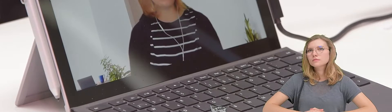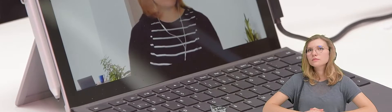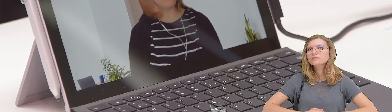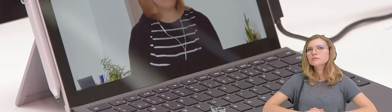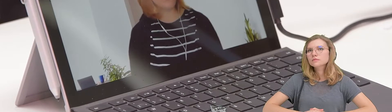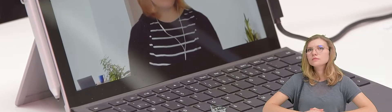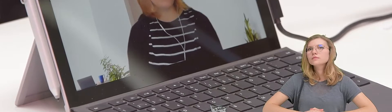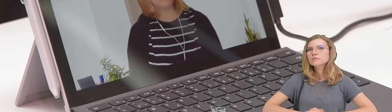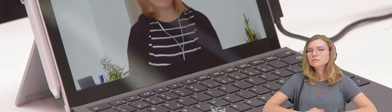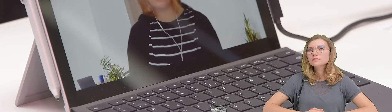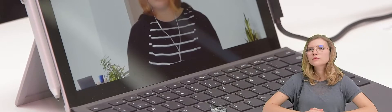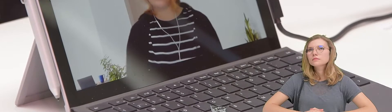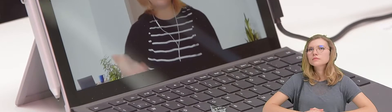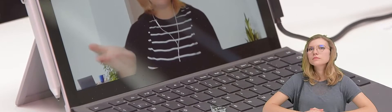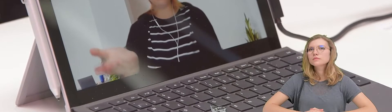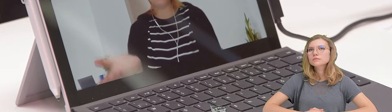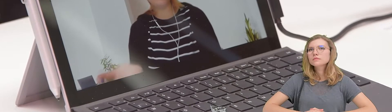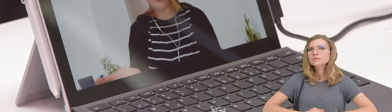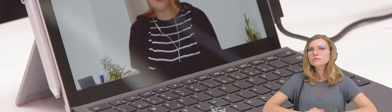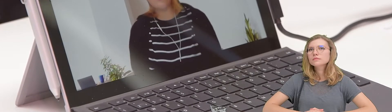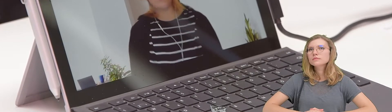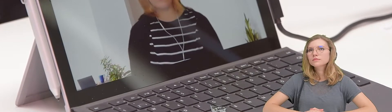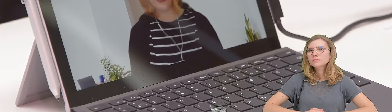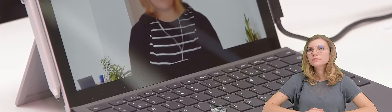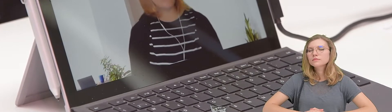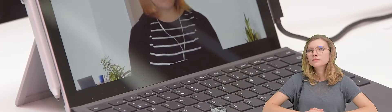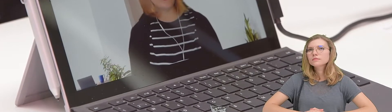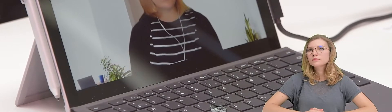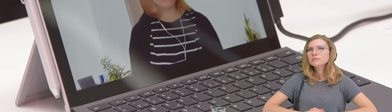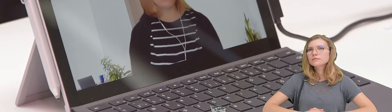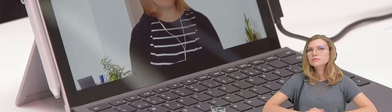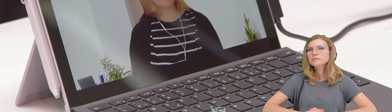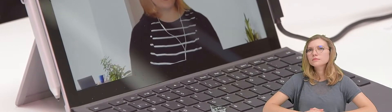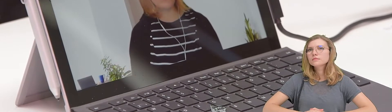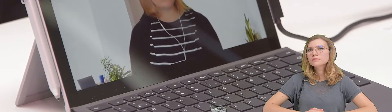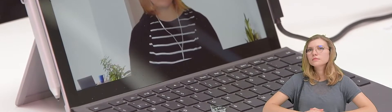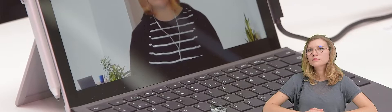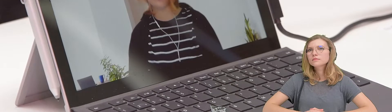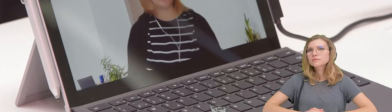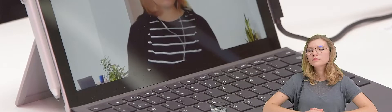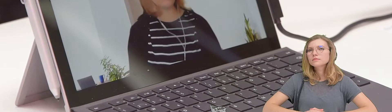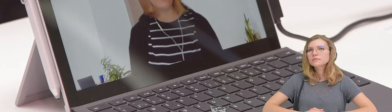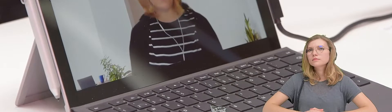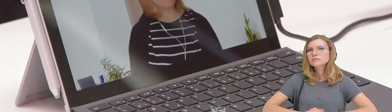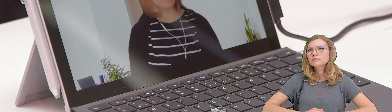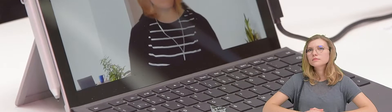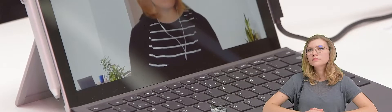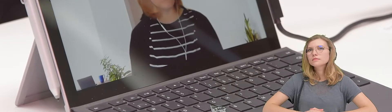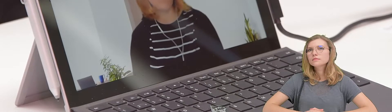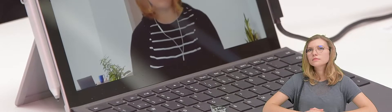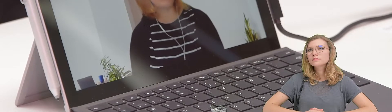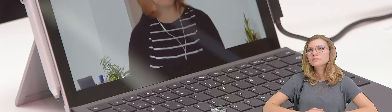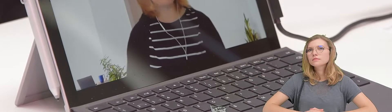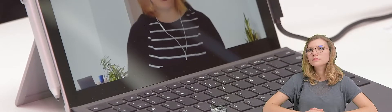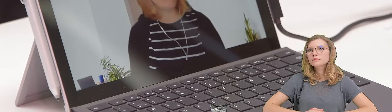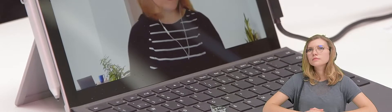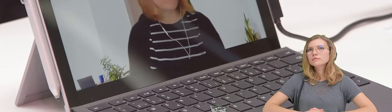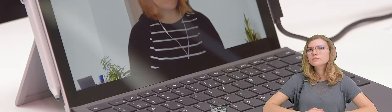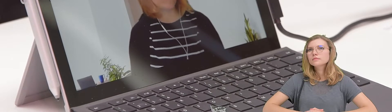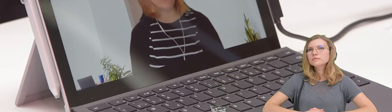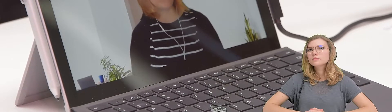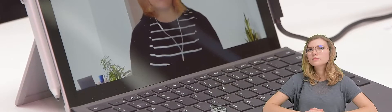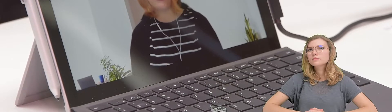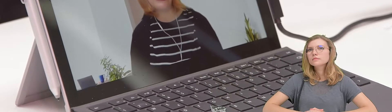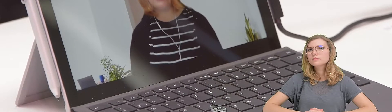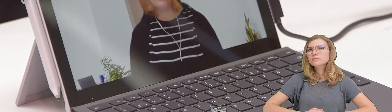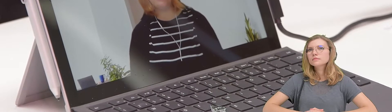das zum Beispiel auch immer so, dass ich denke, na, das ist doch ganz klar, dass der und der Emoji das und das bedeutet, und dann verschicke ich den und dann kommt eine komische Antwort